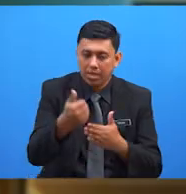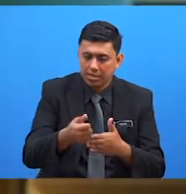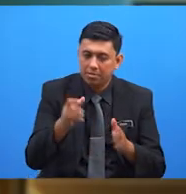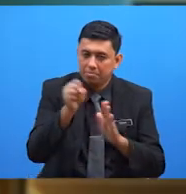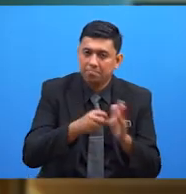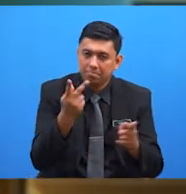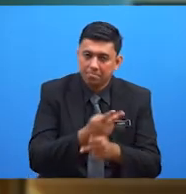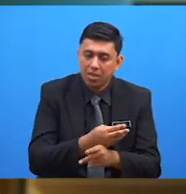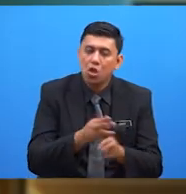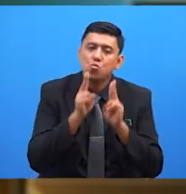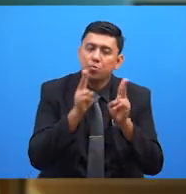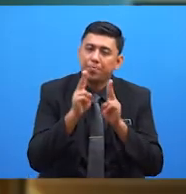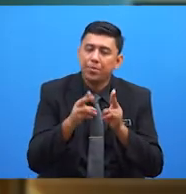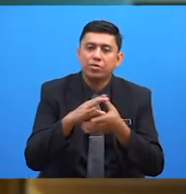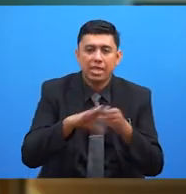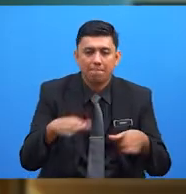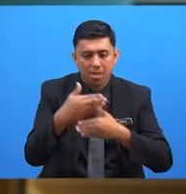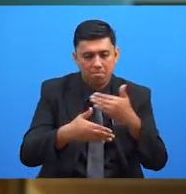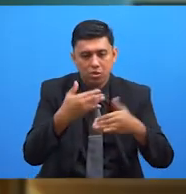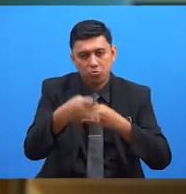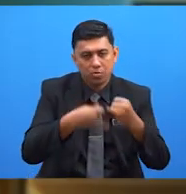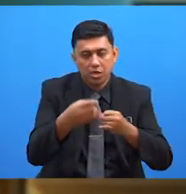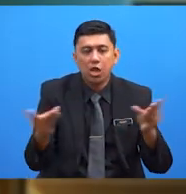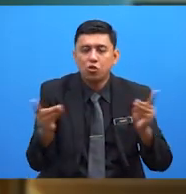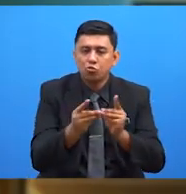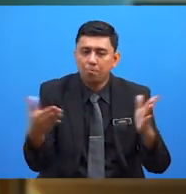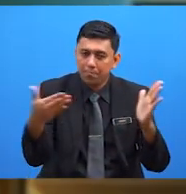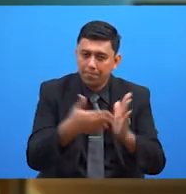Akhir sekali, cikgu ucapkan selamat maju jaya.